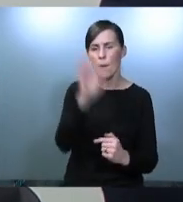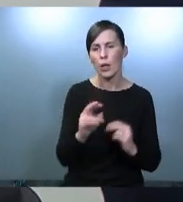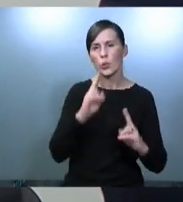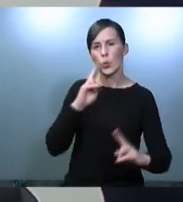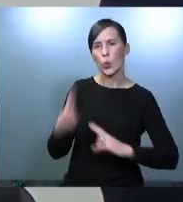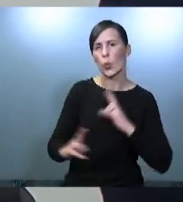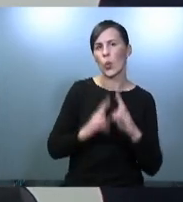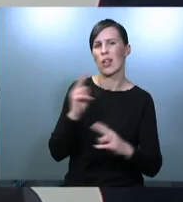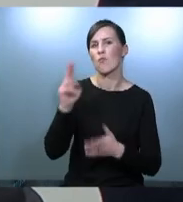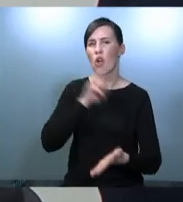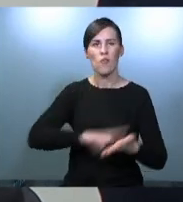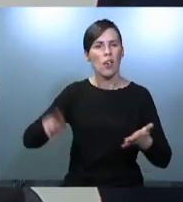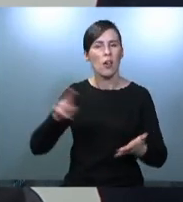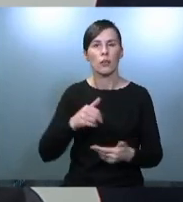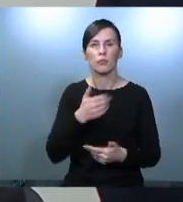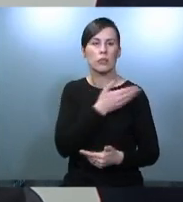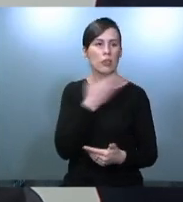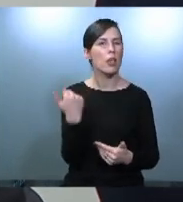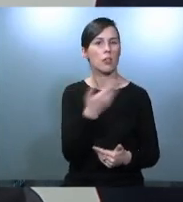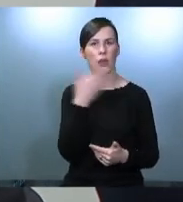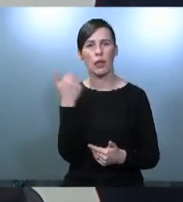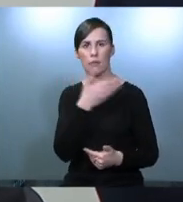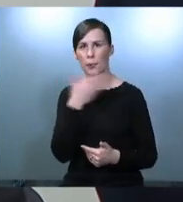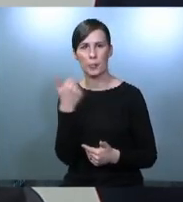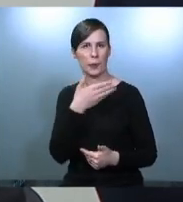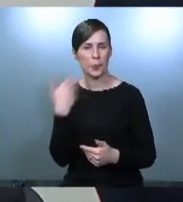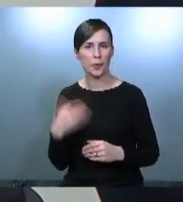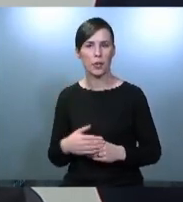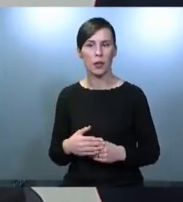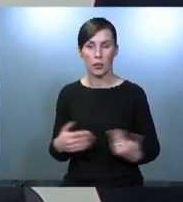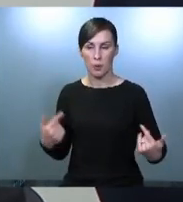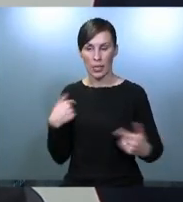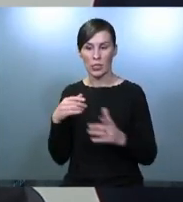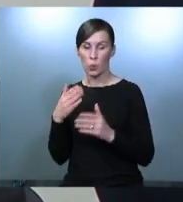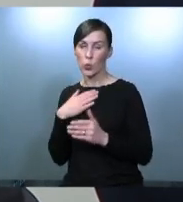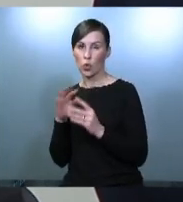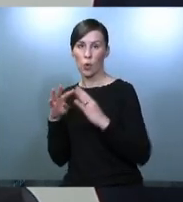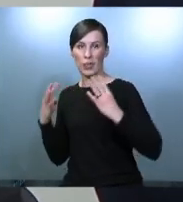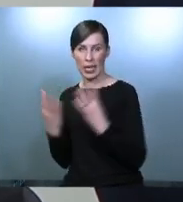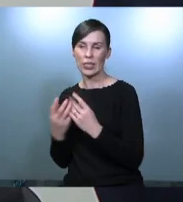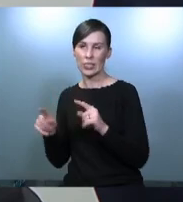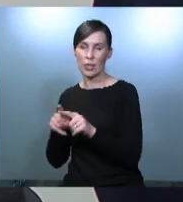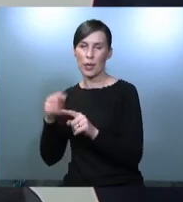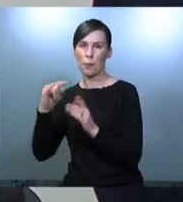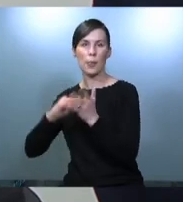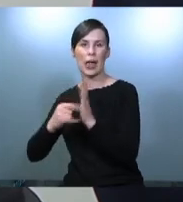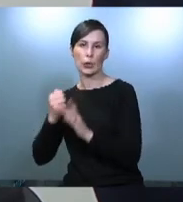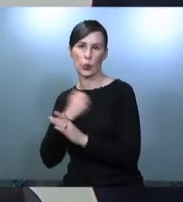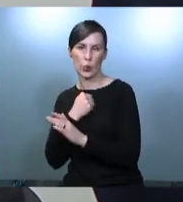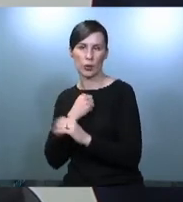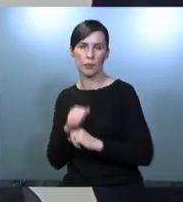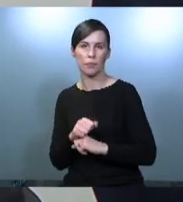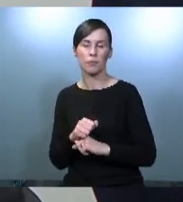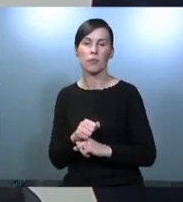specialistų. Tam mūsų rinkimų komitetas taip pat numatė tam tikrų priemonių. Viena iš jų būtų